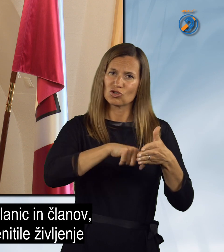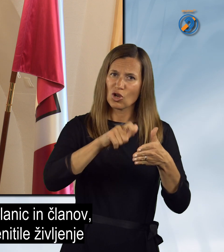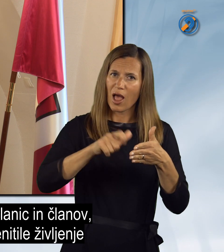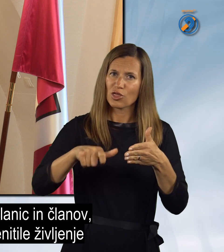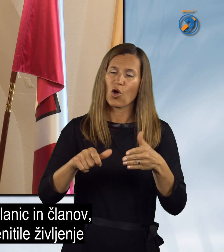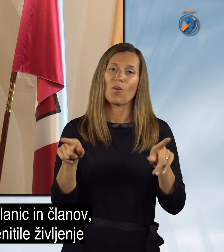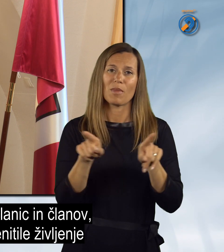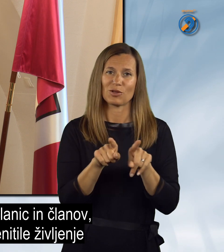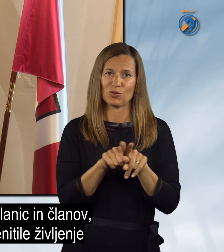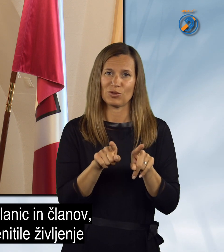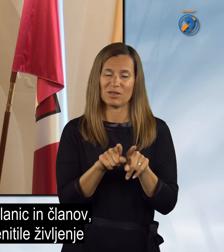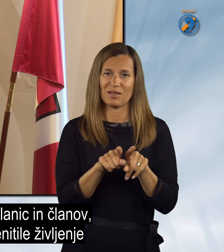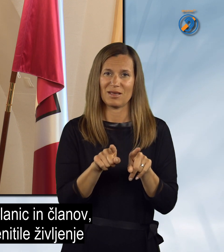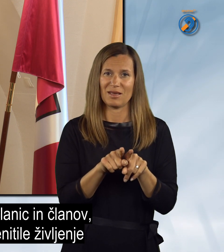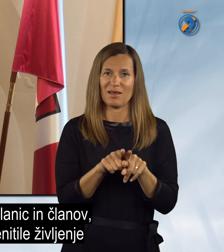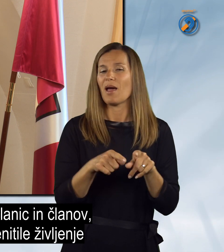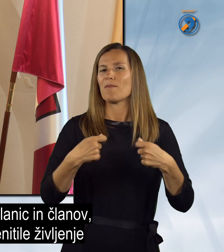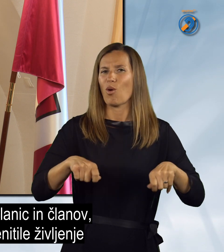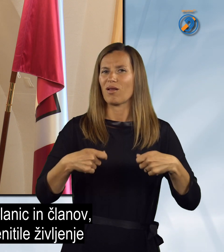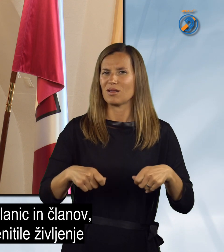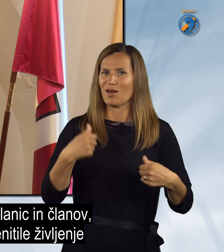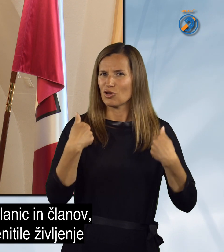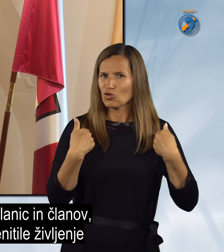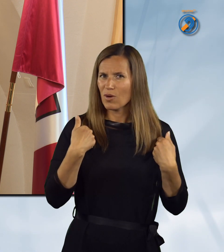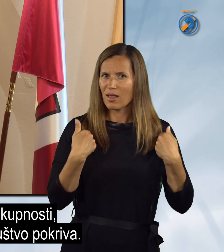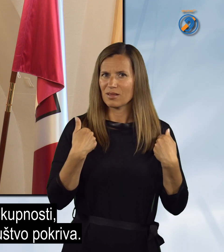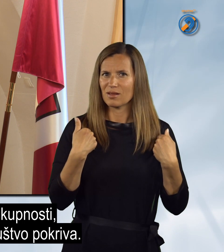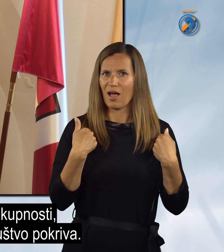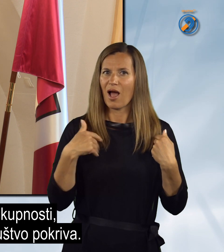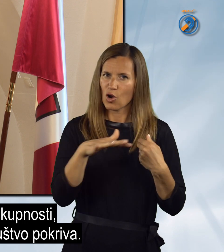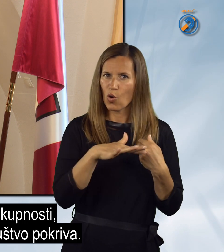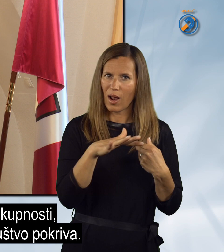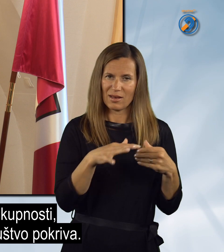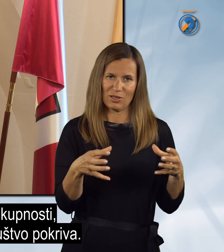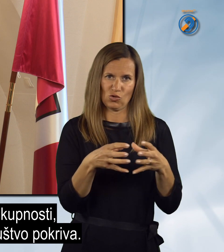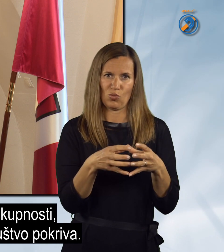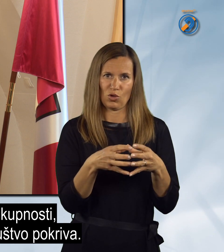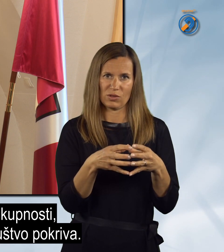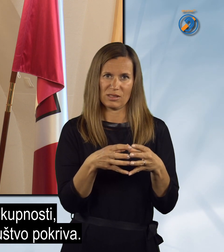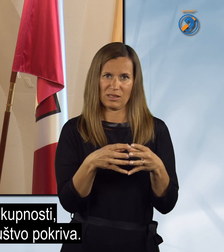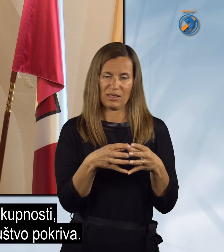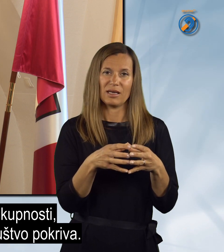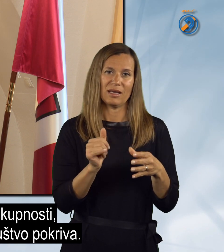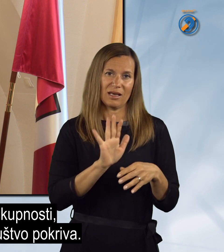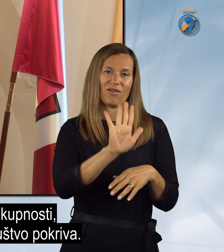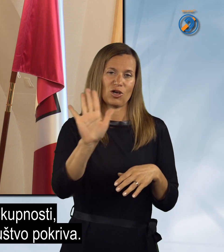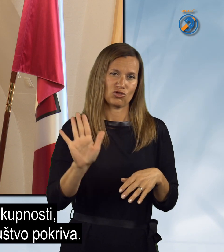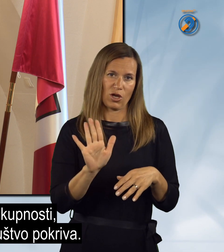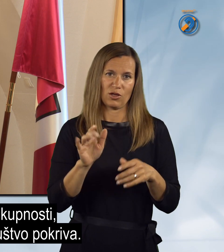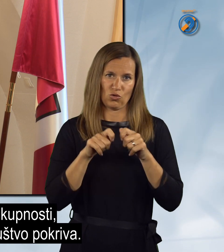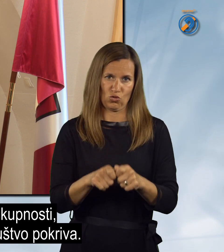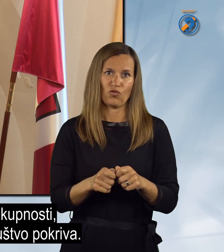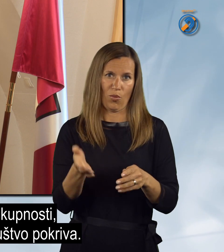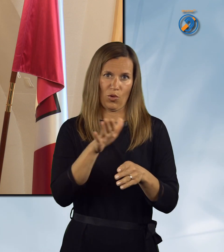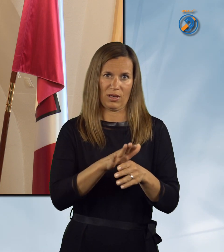vaših članic in članov, kot tudi plemenitile življenja lokalnih skupnosti, ki jih vaše